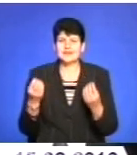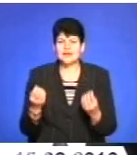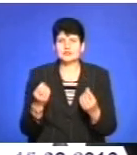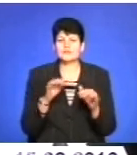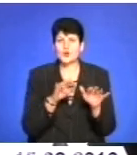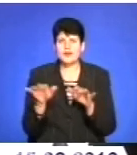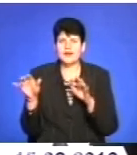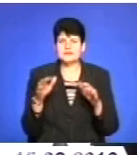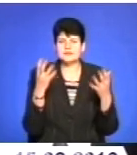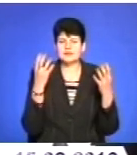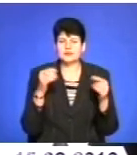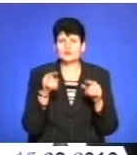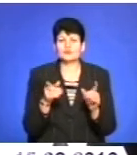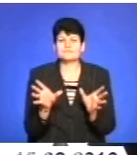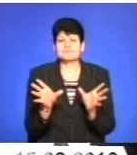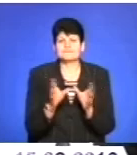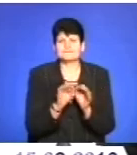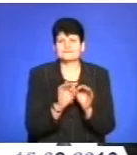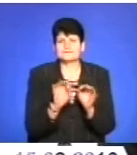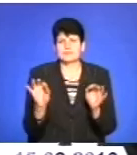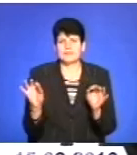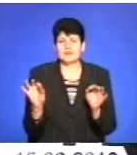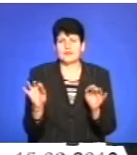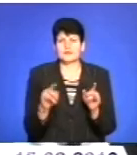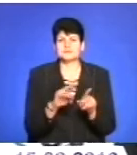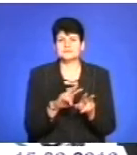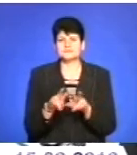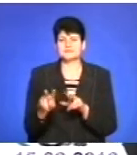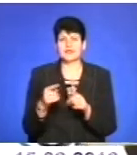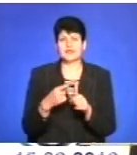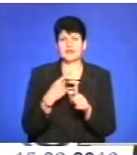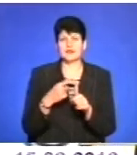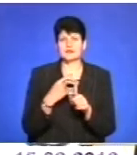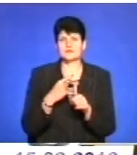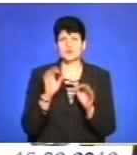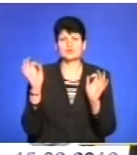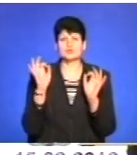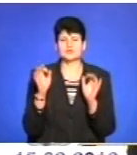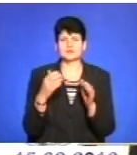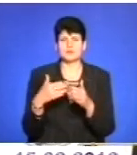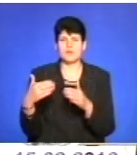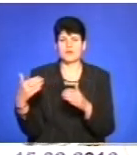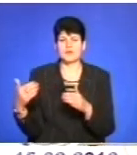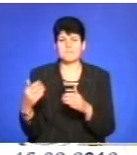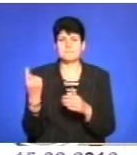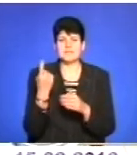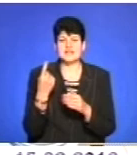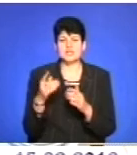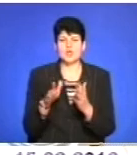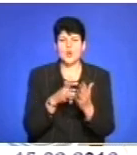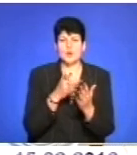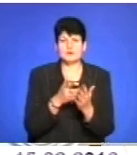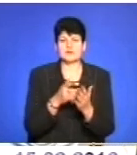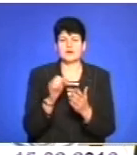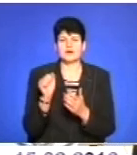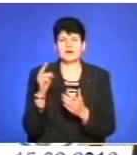розділи десь співзвучні десь за назвою музичним поняттям. Тобто перший розділ – це